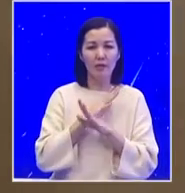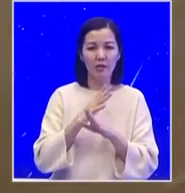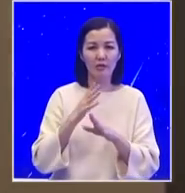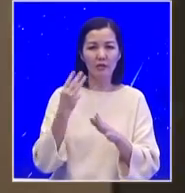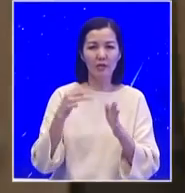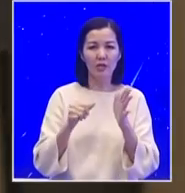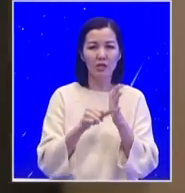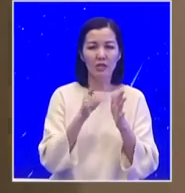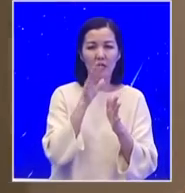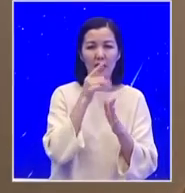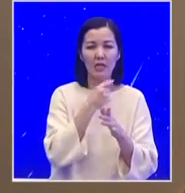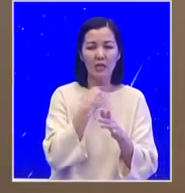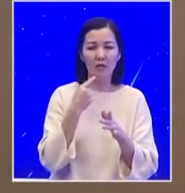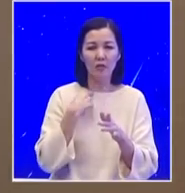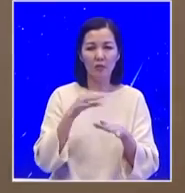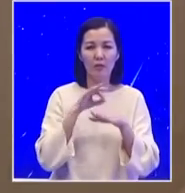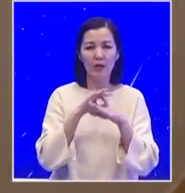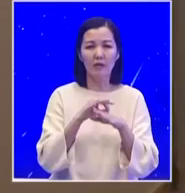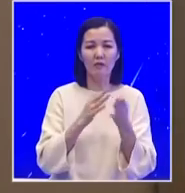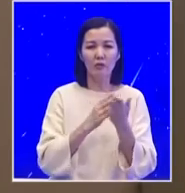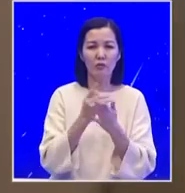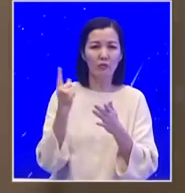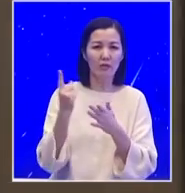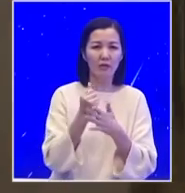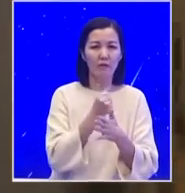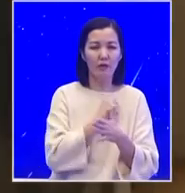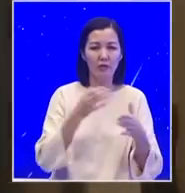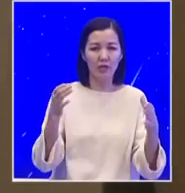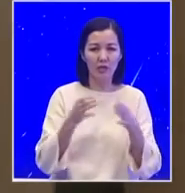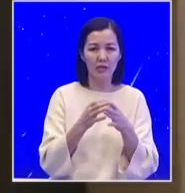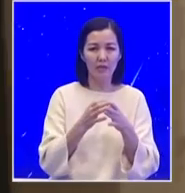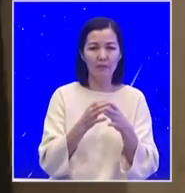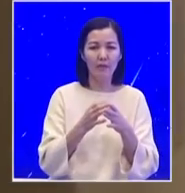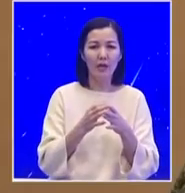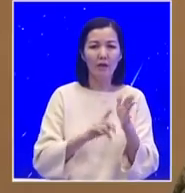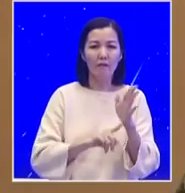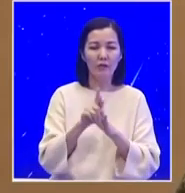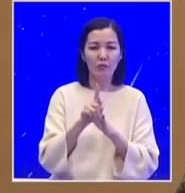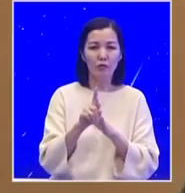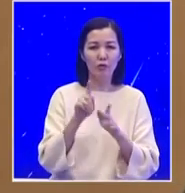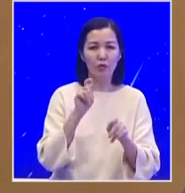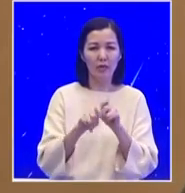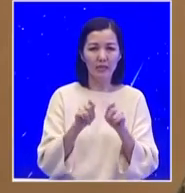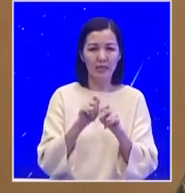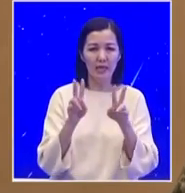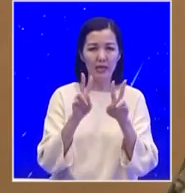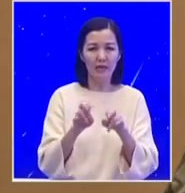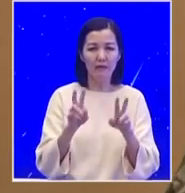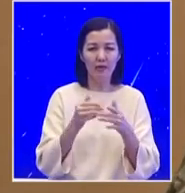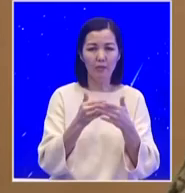оказался 36-летний талдыкурганец, проходивший службу в одной из воинских частей. Возбуждено уголовное